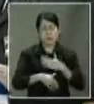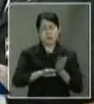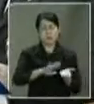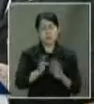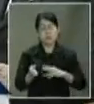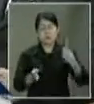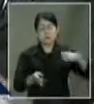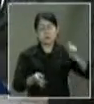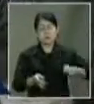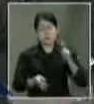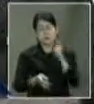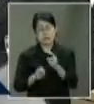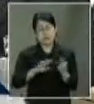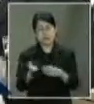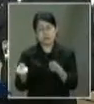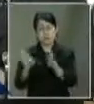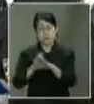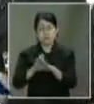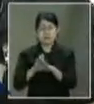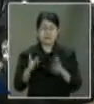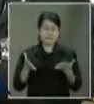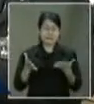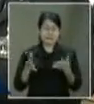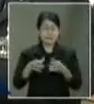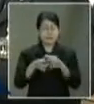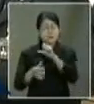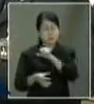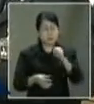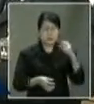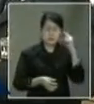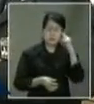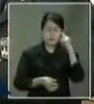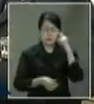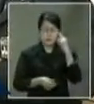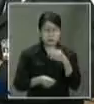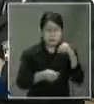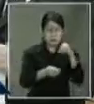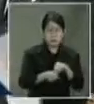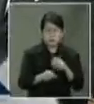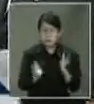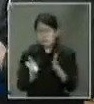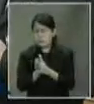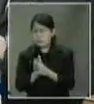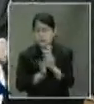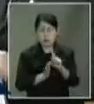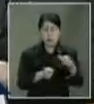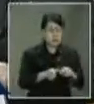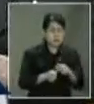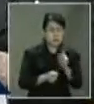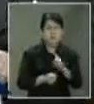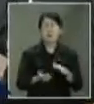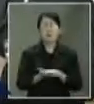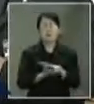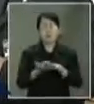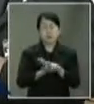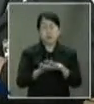พอยุบพรรคพรรคพวกก็มีสิทธิ์เลือกพรรคใหม่ขอประธานโทษตรงเอ่ยภูมิใจไทยพรรคท่านประธ